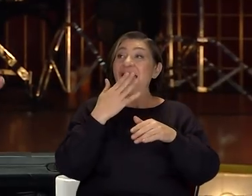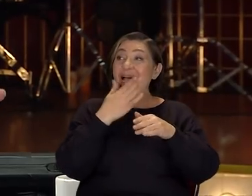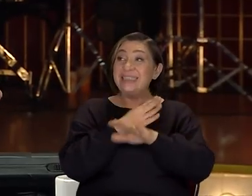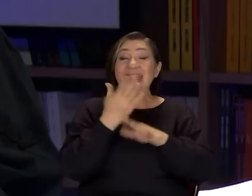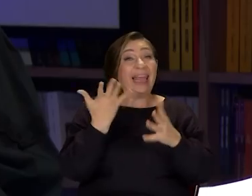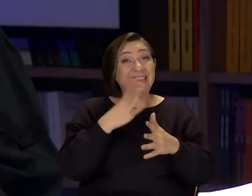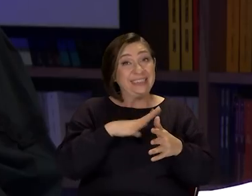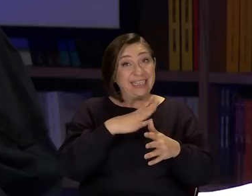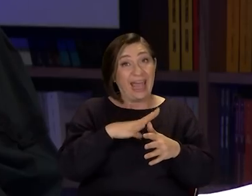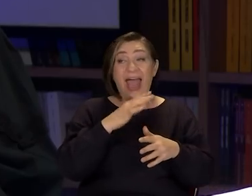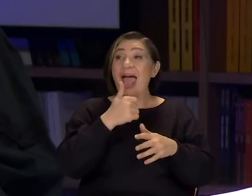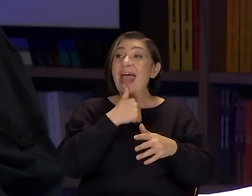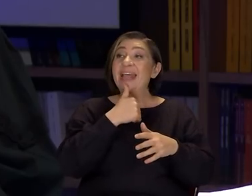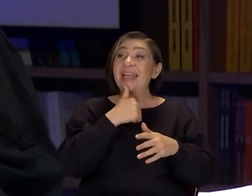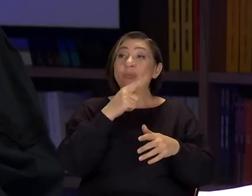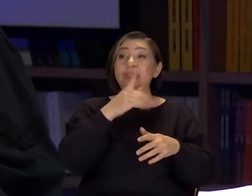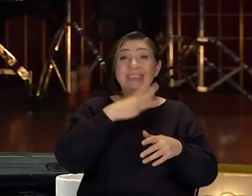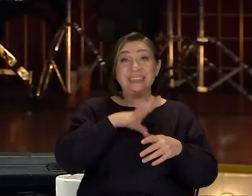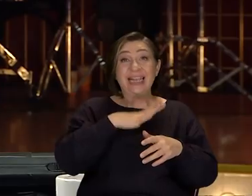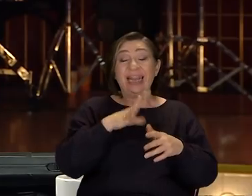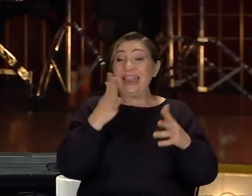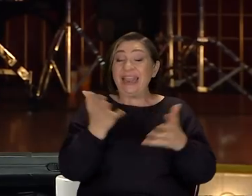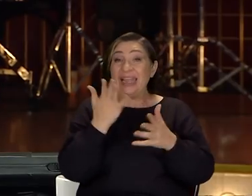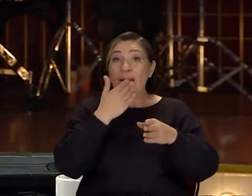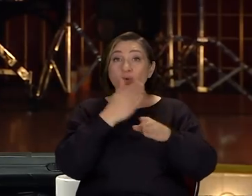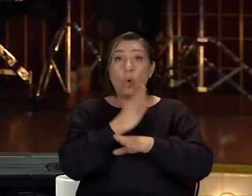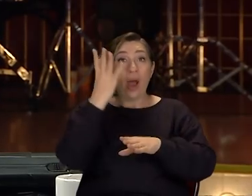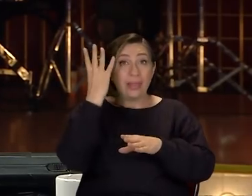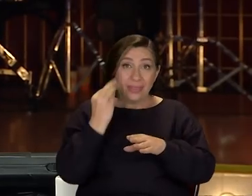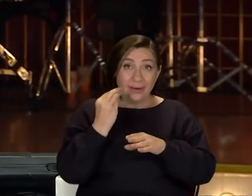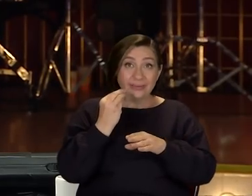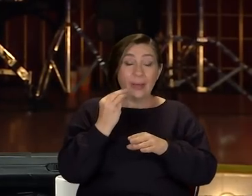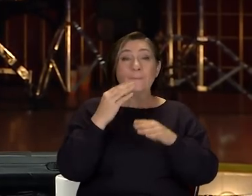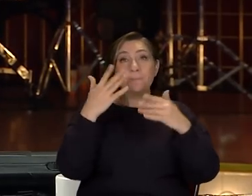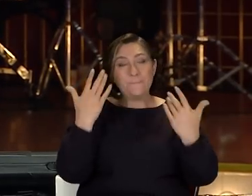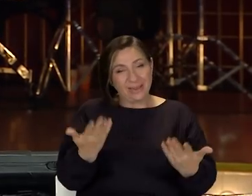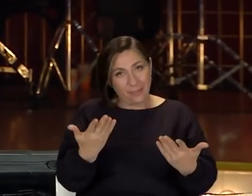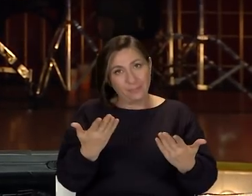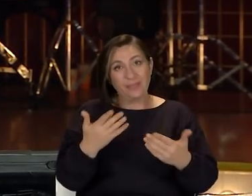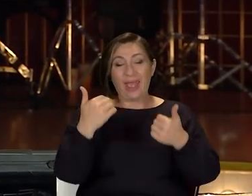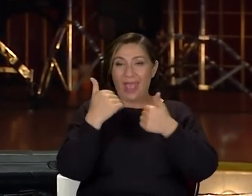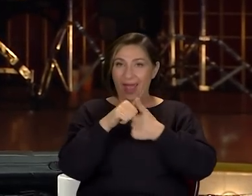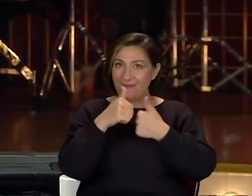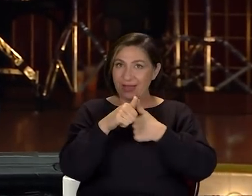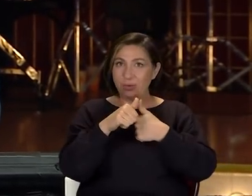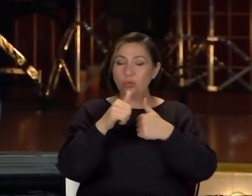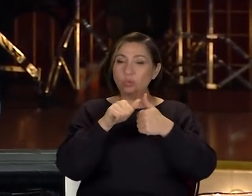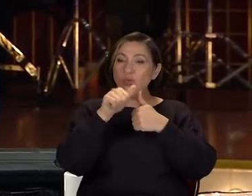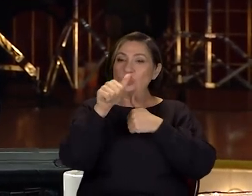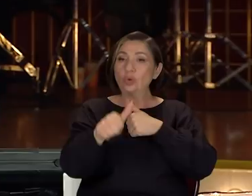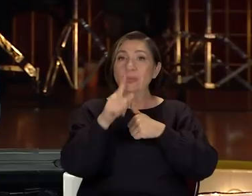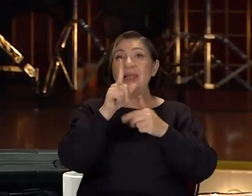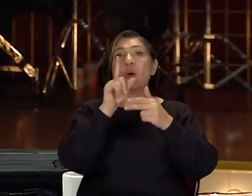aslında ne ister? Erkekler bu isteklerin ne kadarını doğru anlar? Madem evlilik uzun